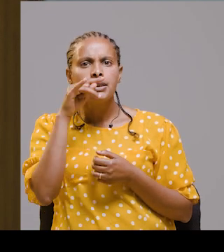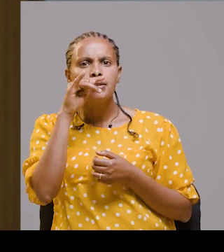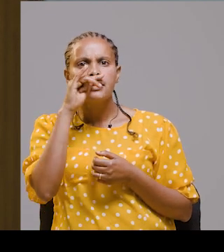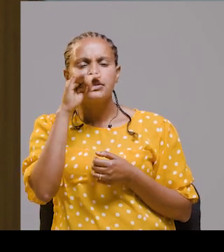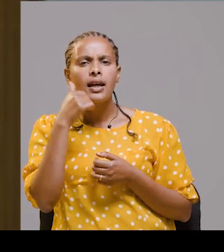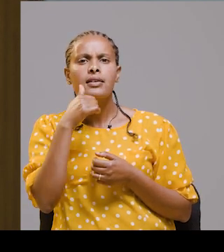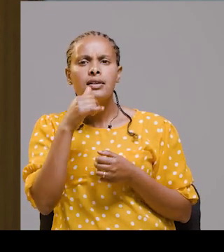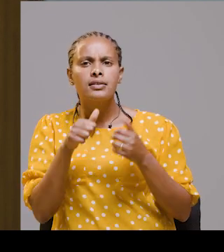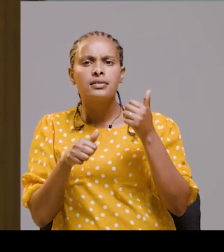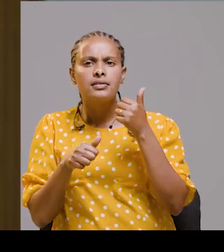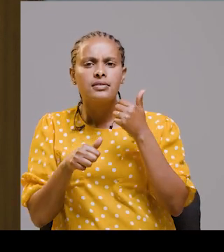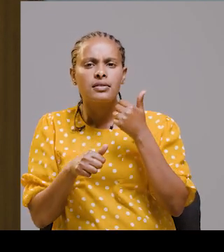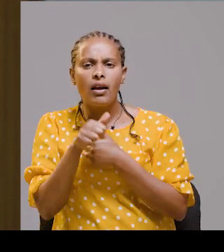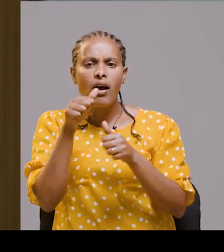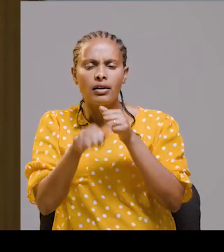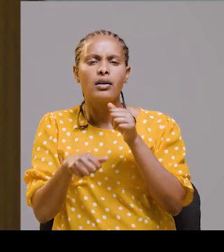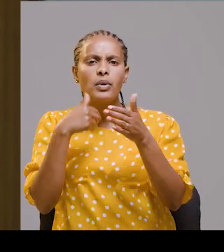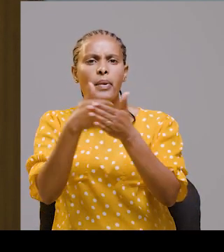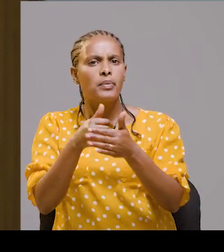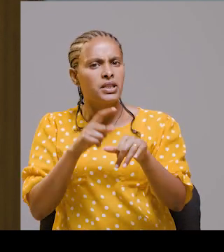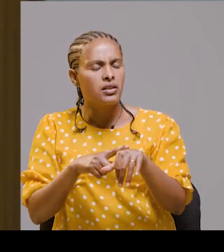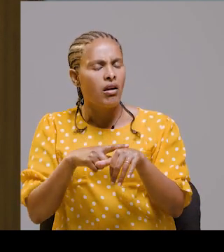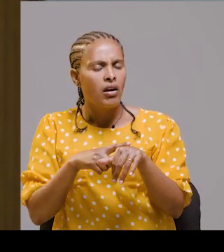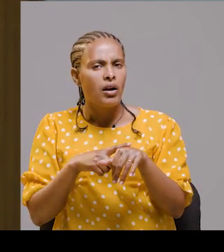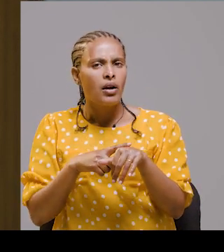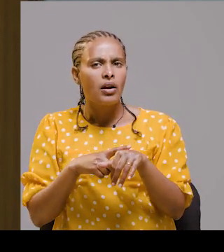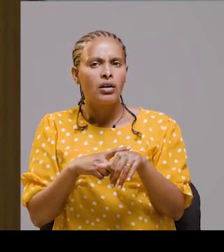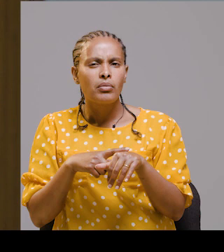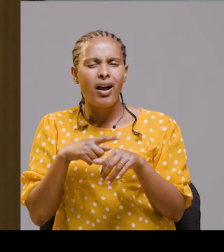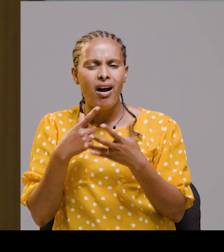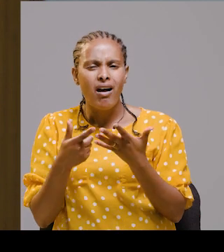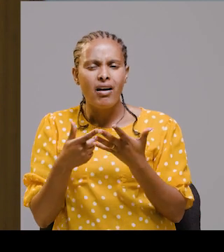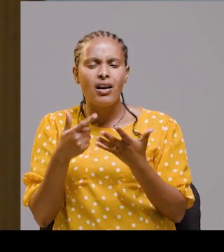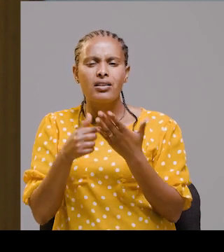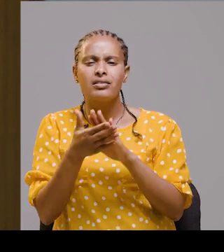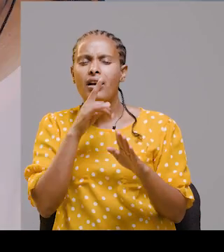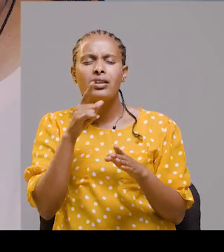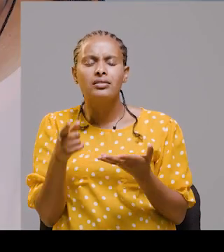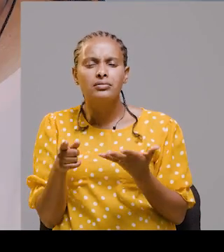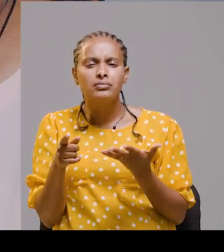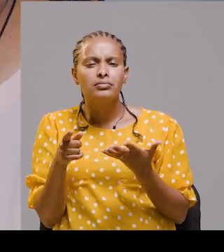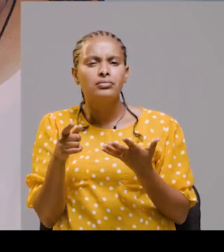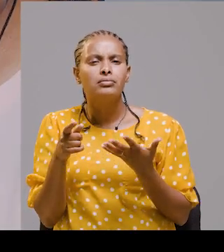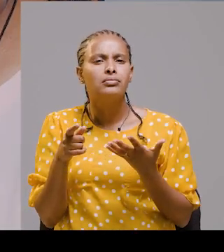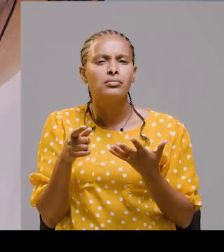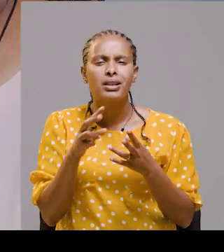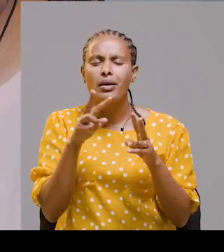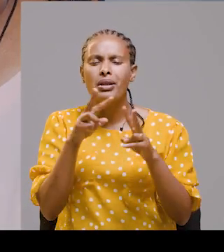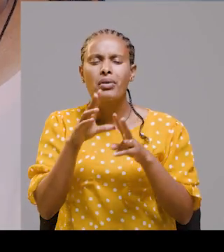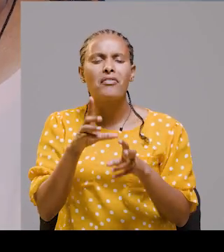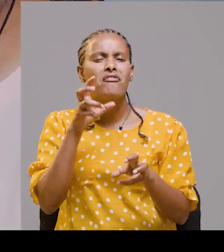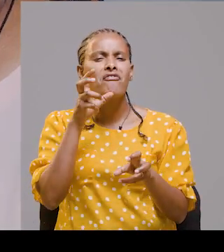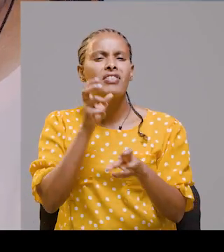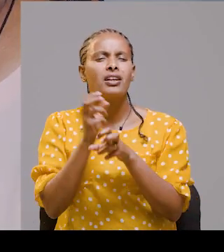ሲደረግባት ከሚያጋጥሙት ነገሮች አንዱ በእንግሊዝኛው ዲሶሲሽን የምንለው አይነት ነገር አለ። እና በጣም